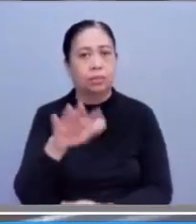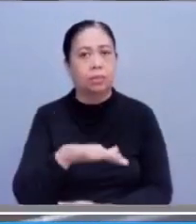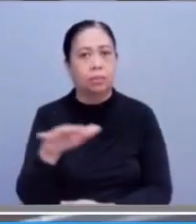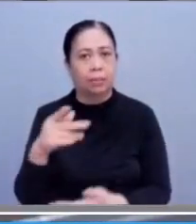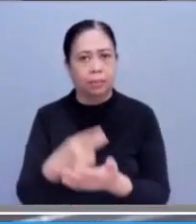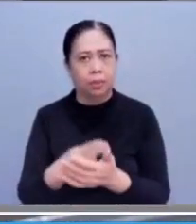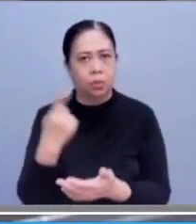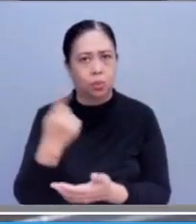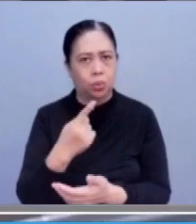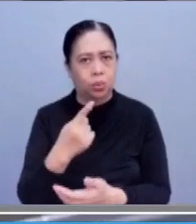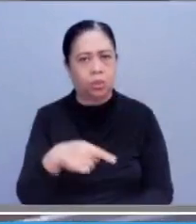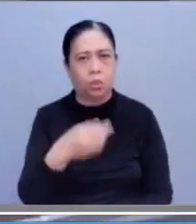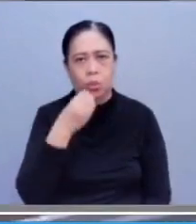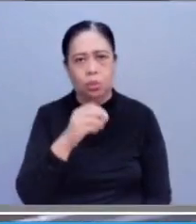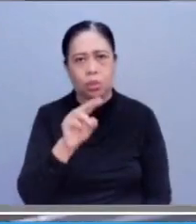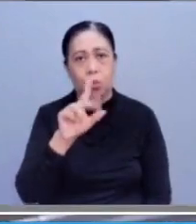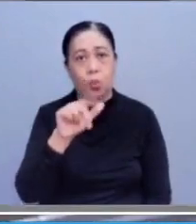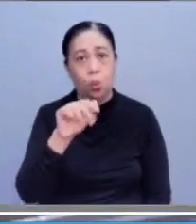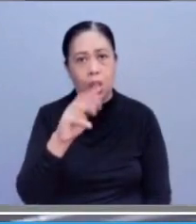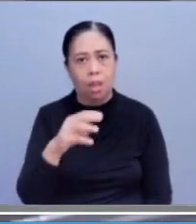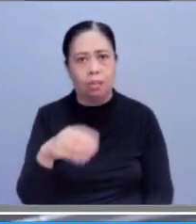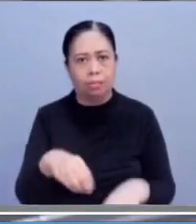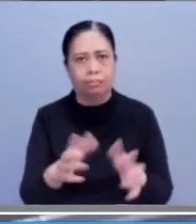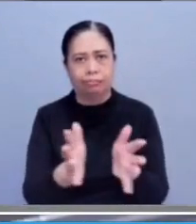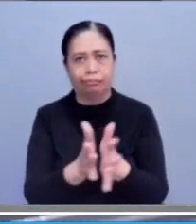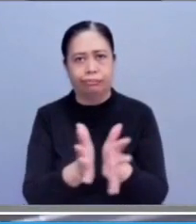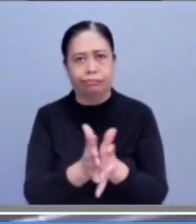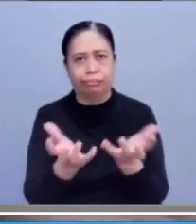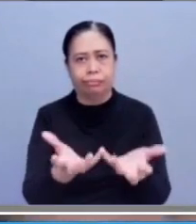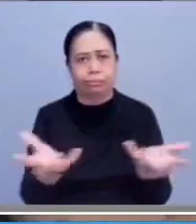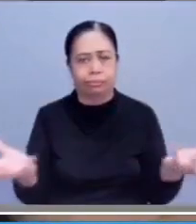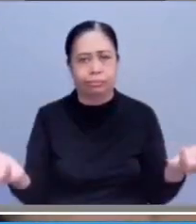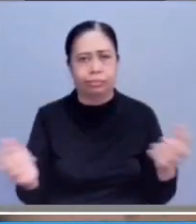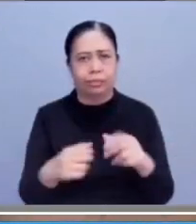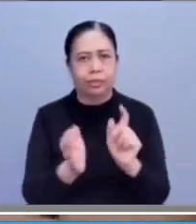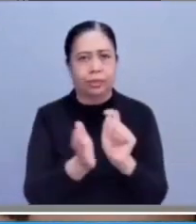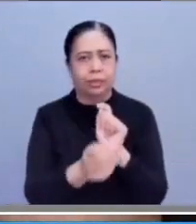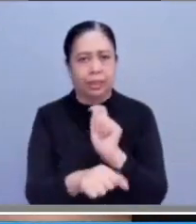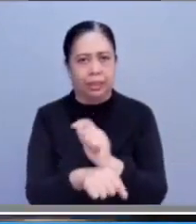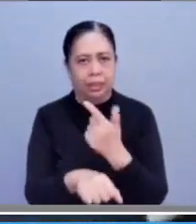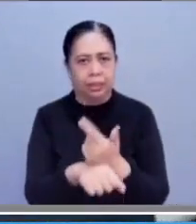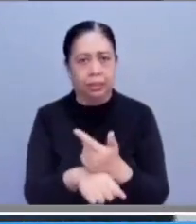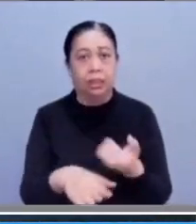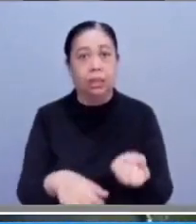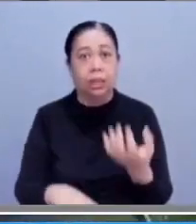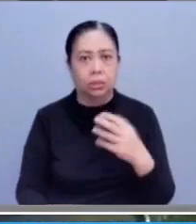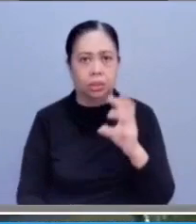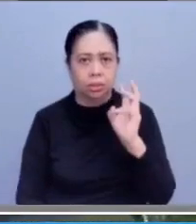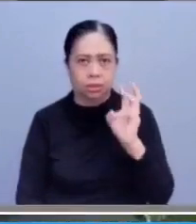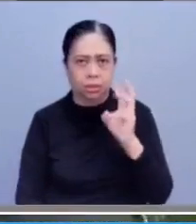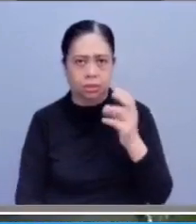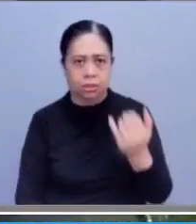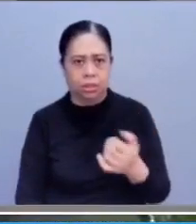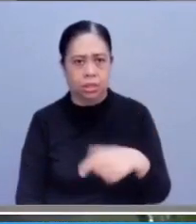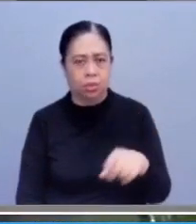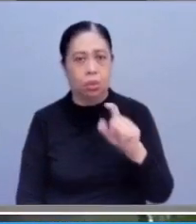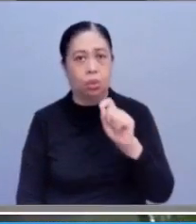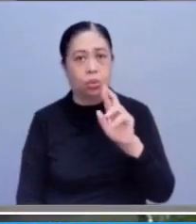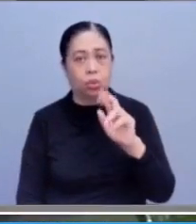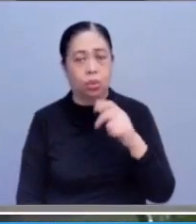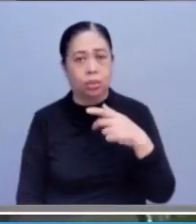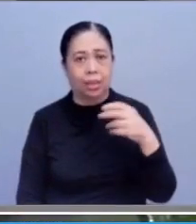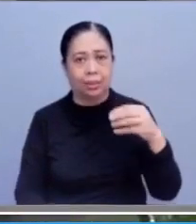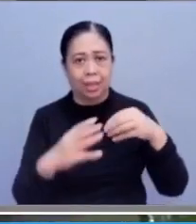kada order ng karneng ulam sa karinderyang ito sa Taguig City ngayon Php600 na ang tortang talong naman na dating